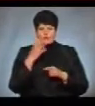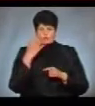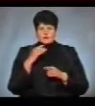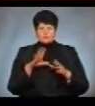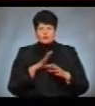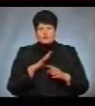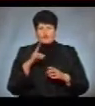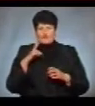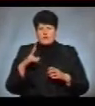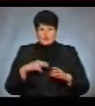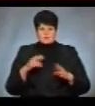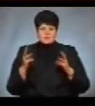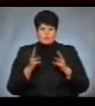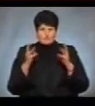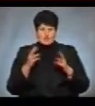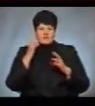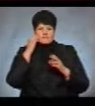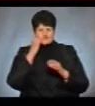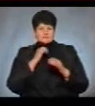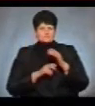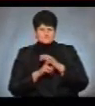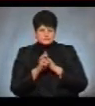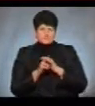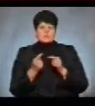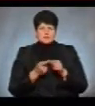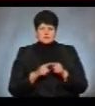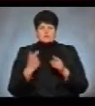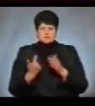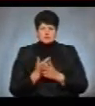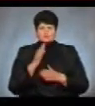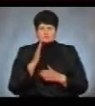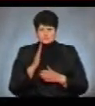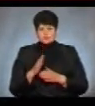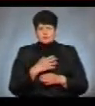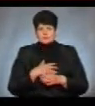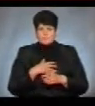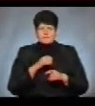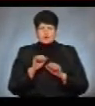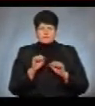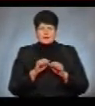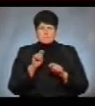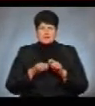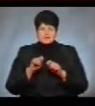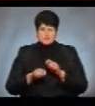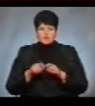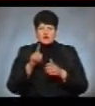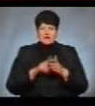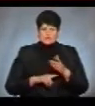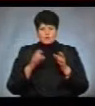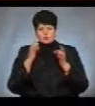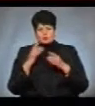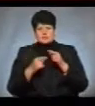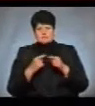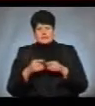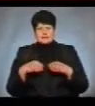у старовинних храмах знову стала актуальною. Доручення чи розпорядження про перевірку об'єктів релігійної та культурної спадщини